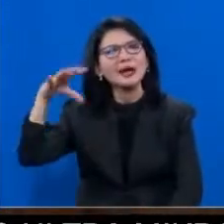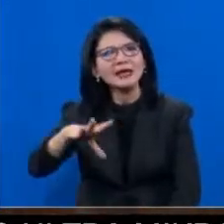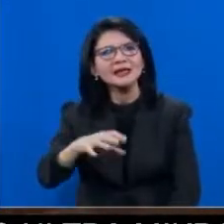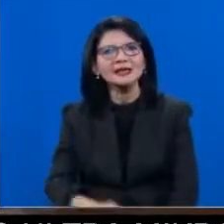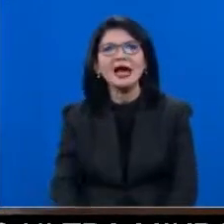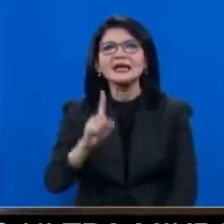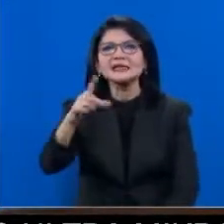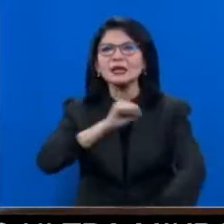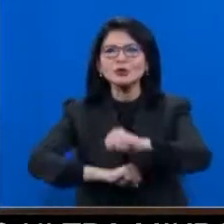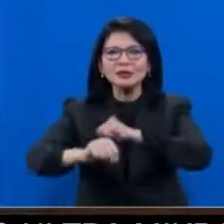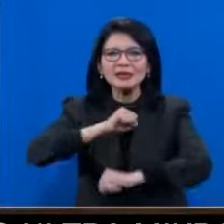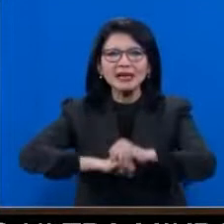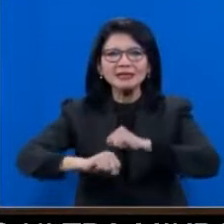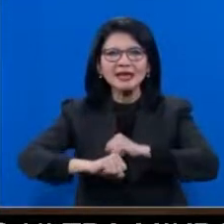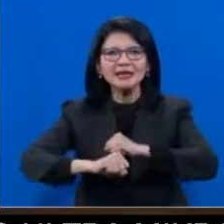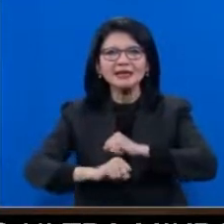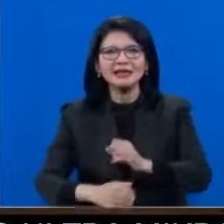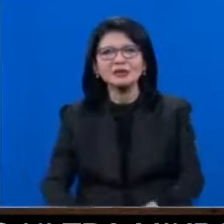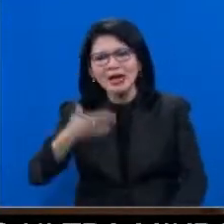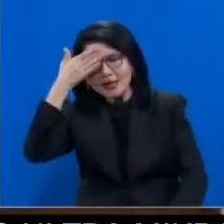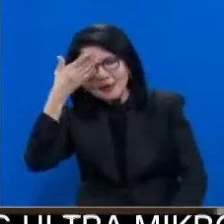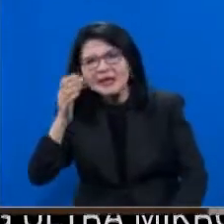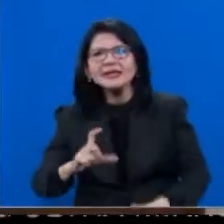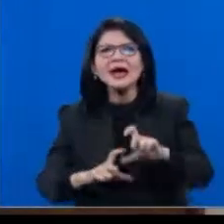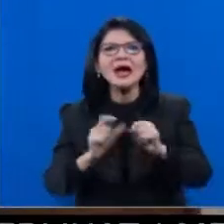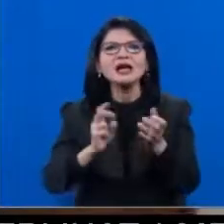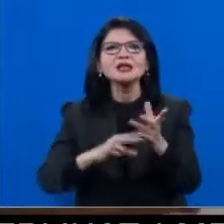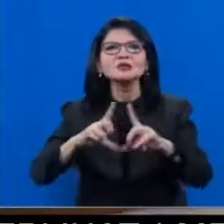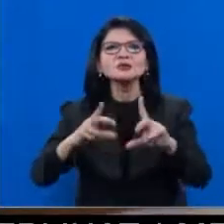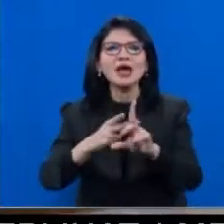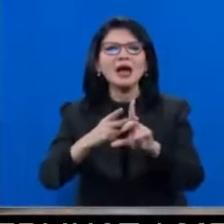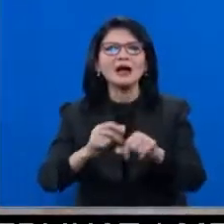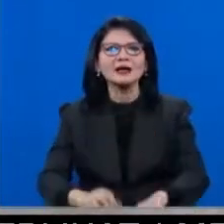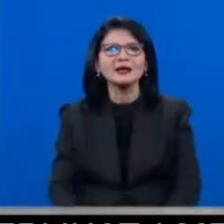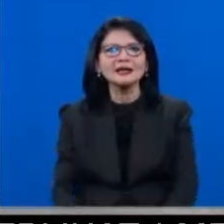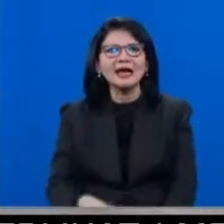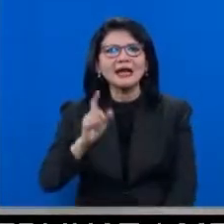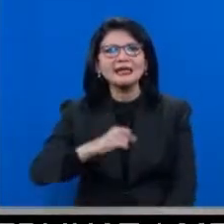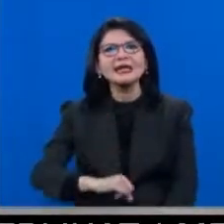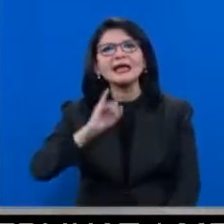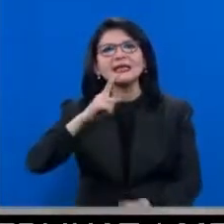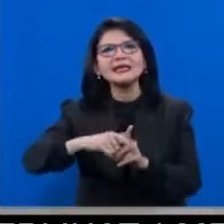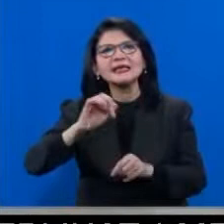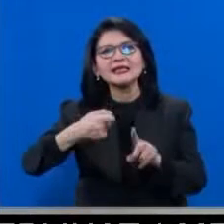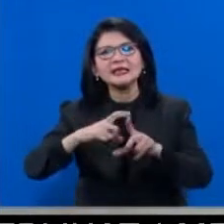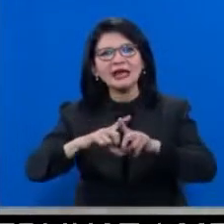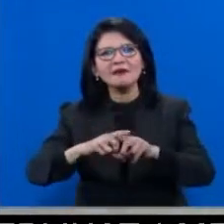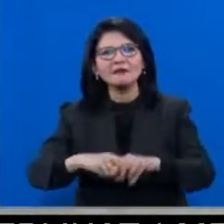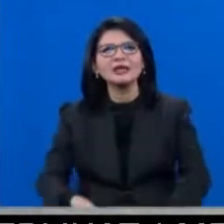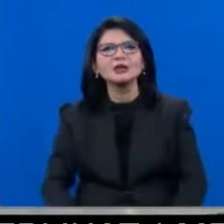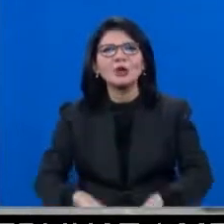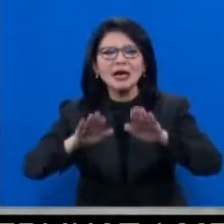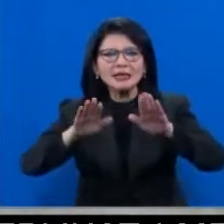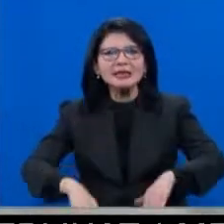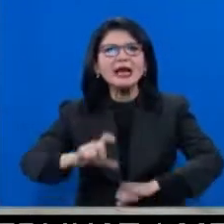satu kegiatan ibadah sunnah yang bisa dilakukan umat Islam di hari-hari terakhir bulan Ramadan, yakni iktikaf. Menurut hadis